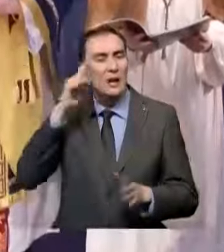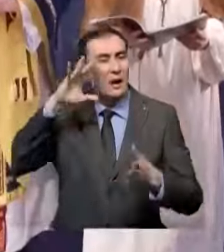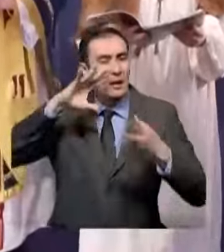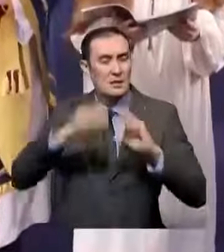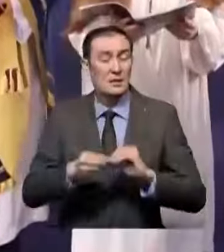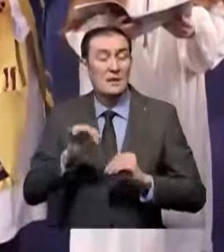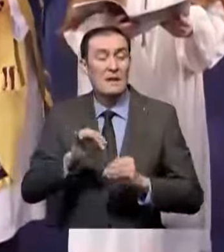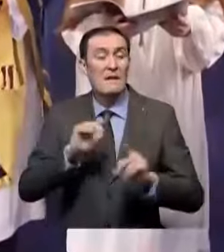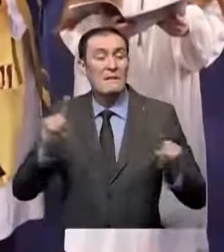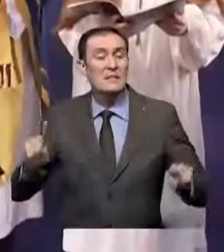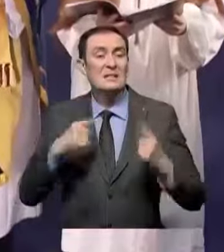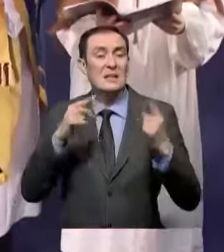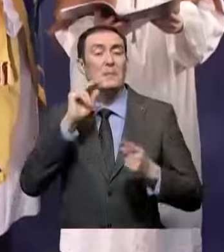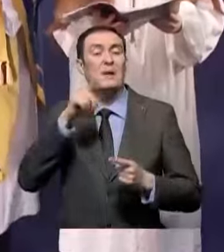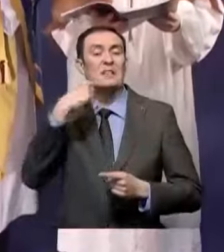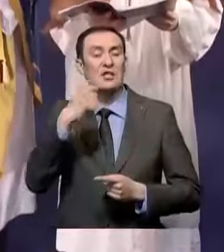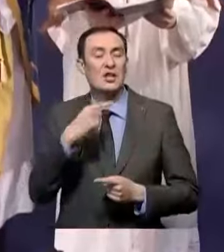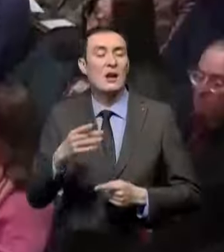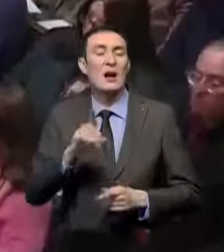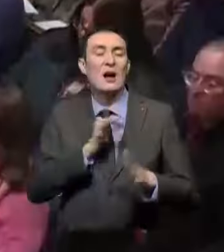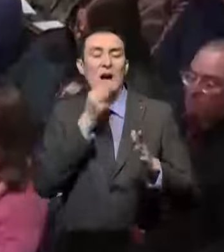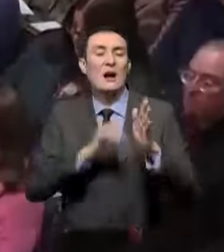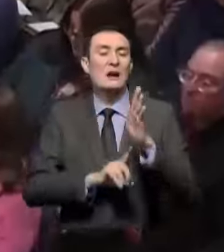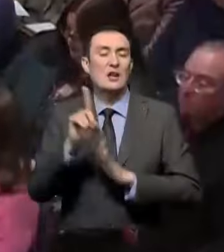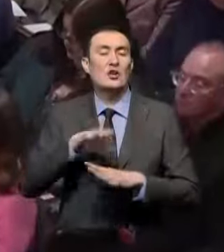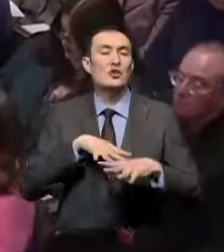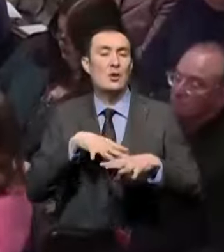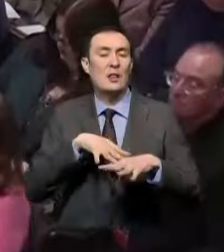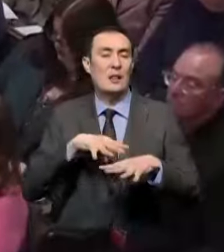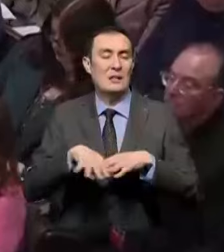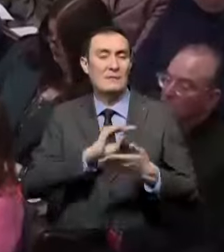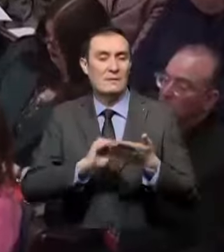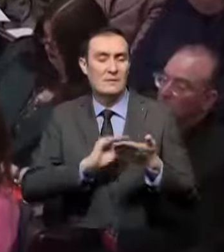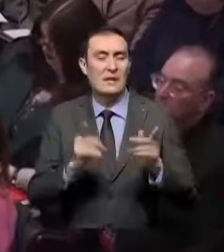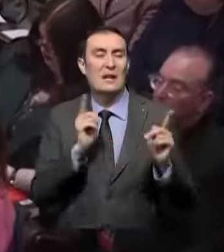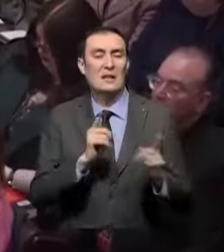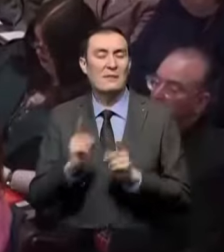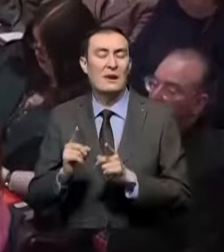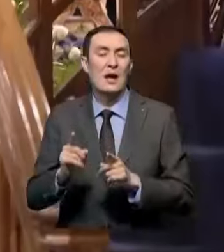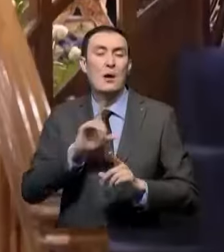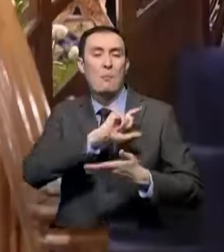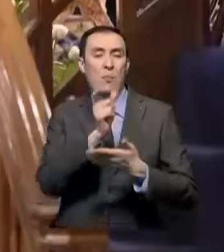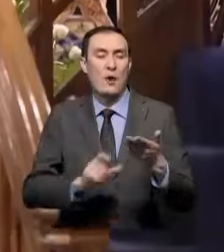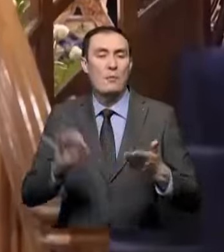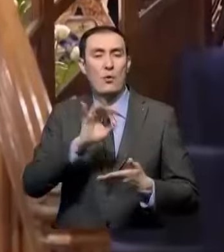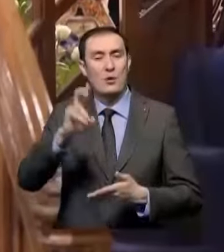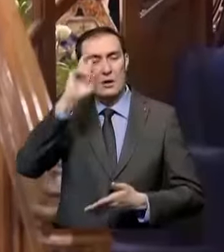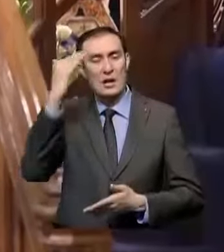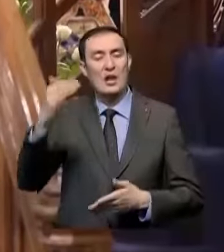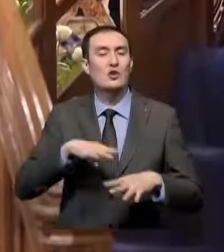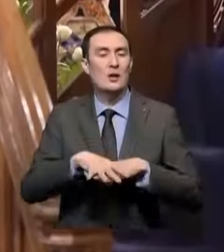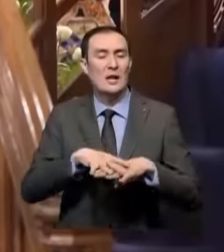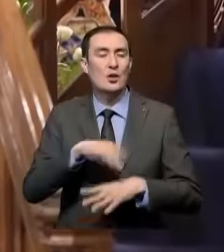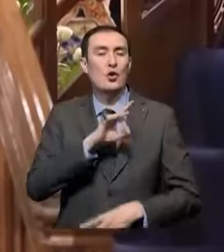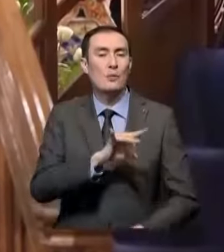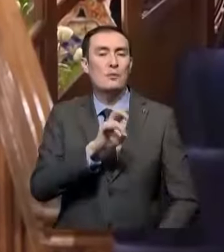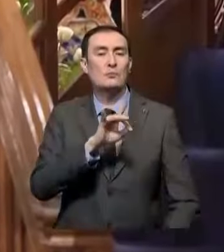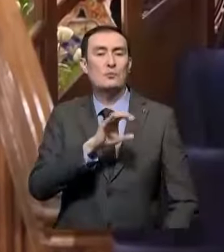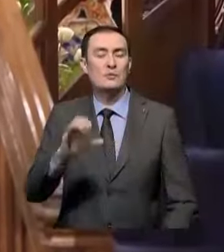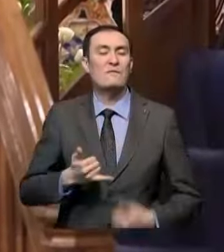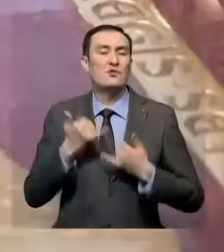также воссоздать произношение ранних шотландцев. Либретто основано на отрывках из средневековой поэмы о короле Шотландии Роберте Брюсе.